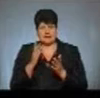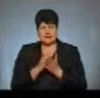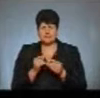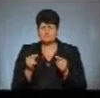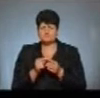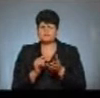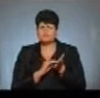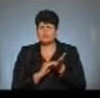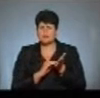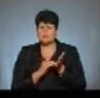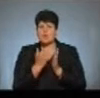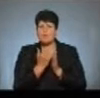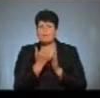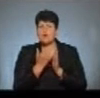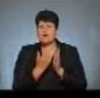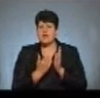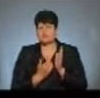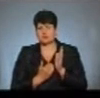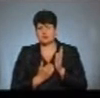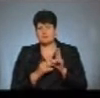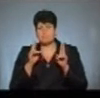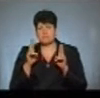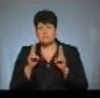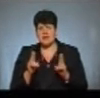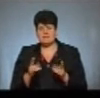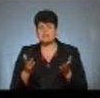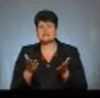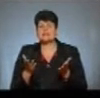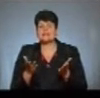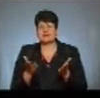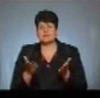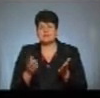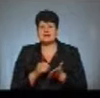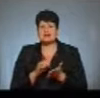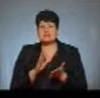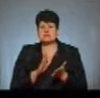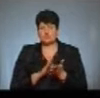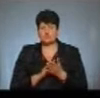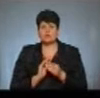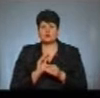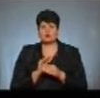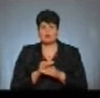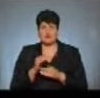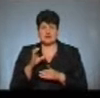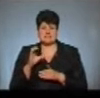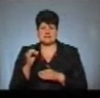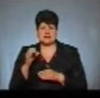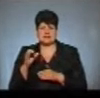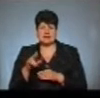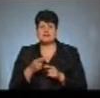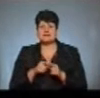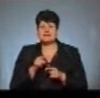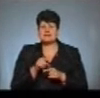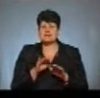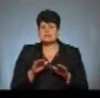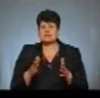прописані порядки, а саме правила, за якими реєструються на додаткову сесію. Це, в першу чергу, ті діти, які